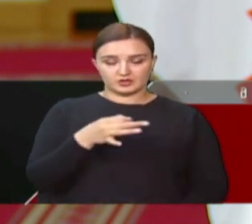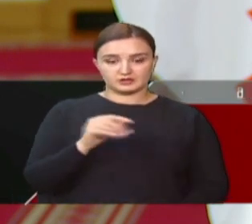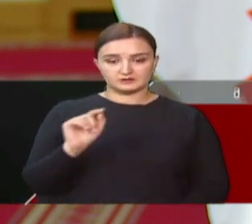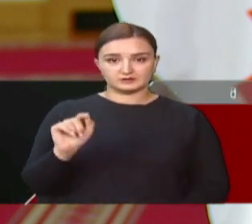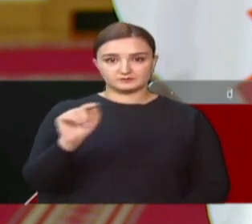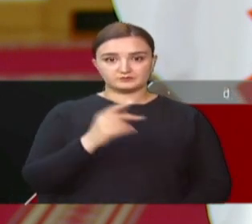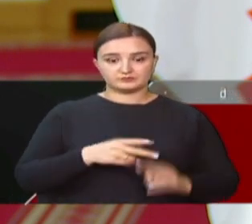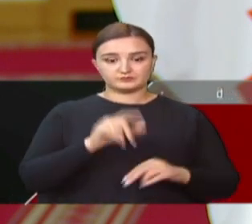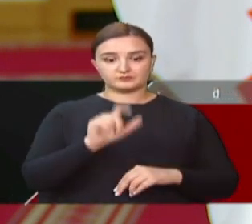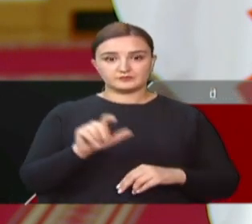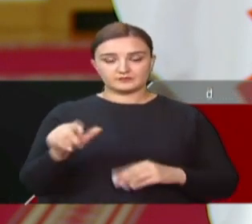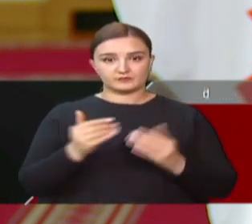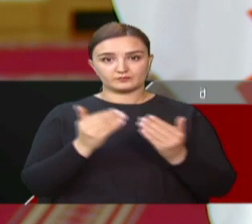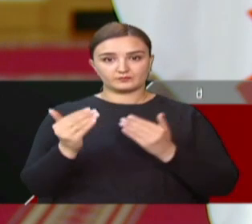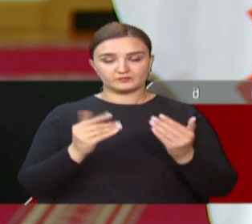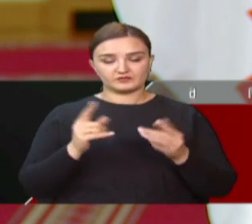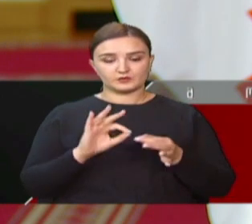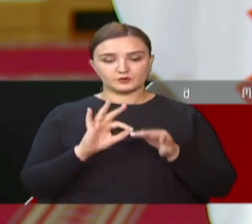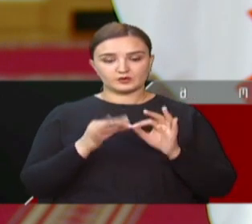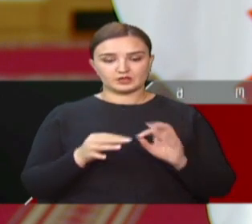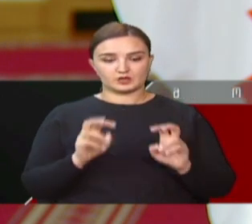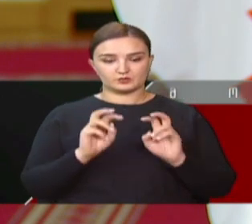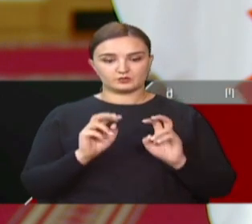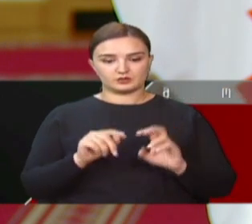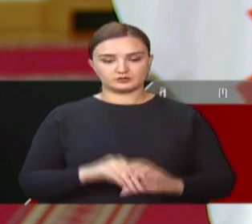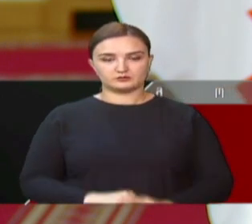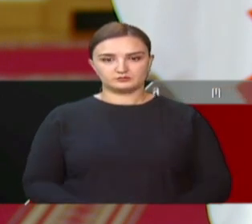ადამიანების მხრიდან რაღაცა კონკრეტულად